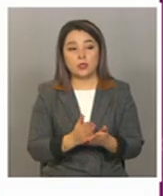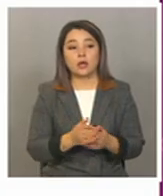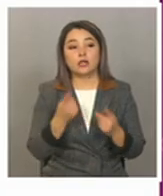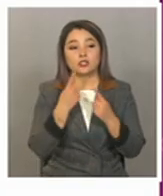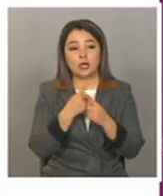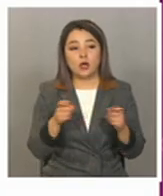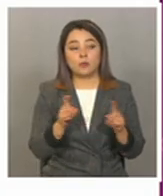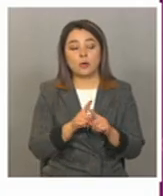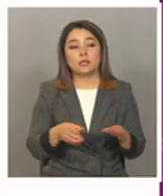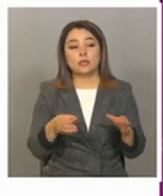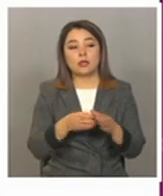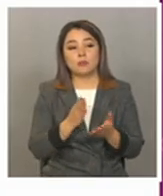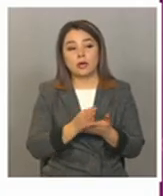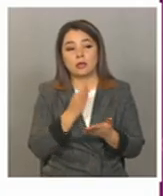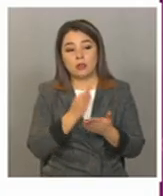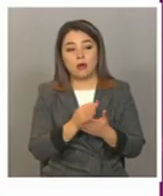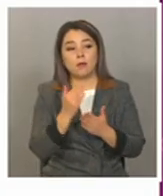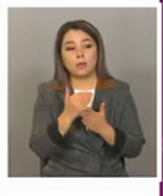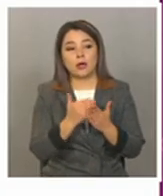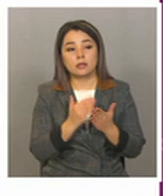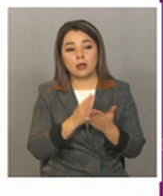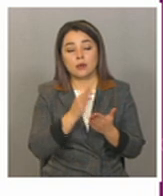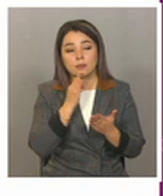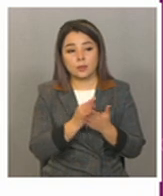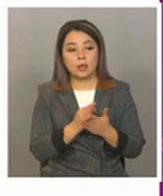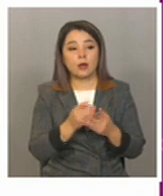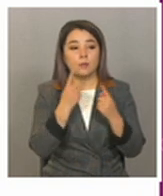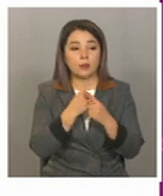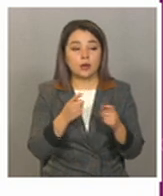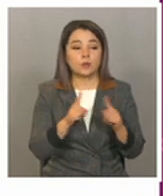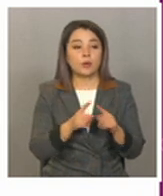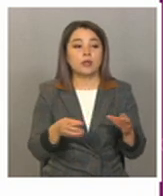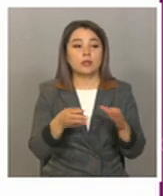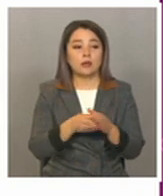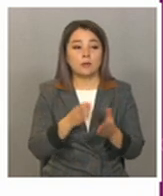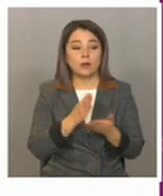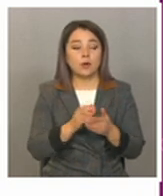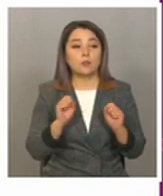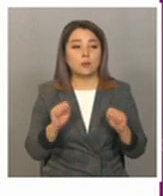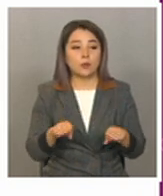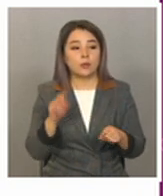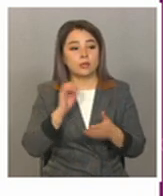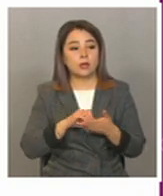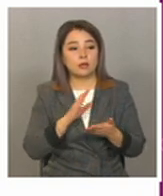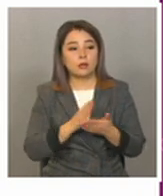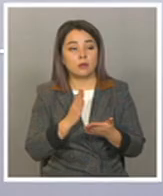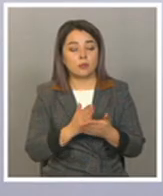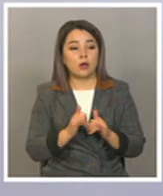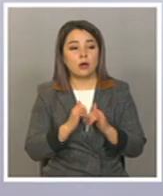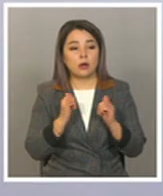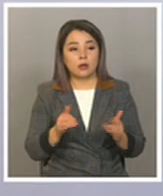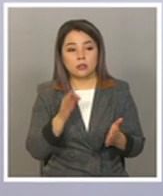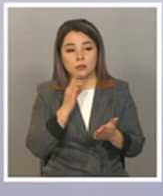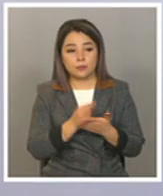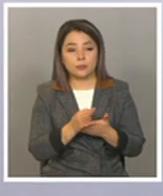Мәліметтер типі бағдарламалауда мәліметтердің мүмкін мәндерінің